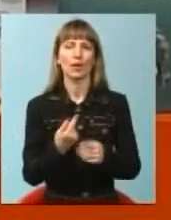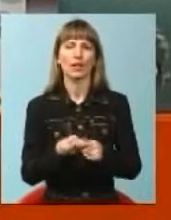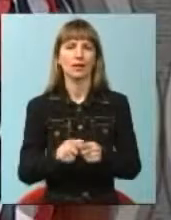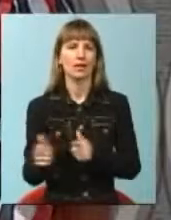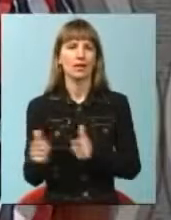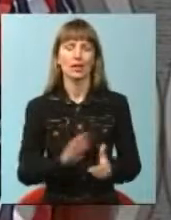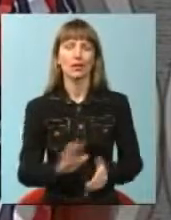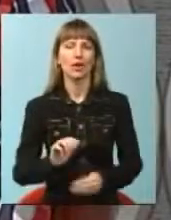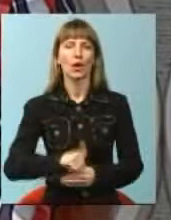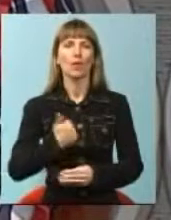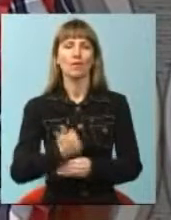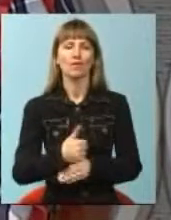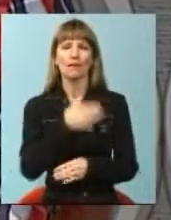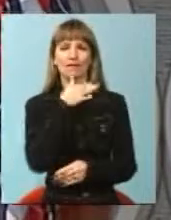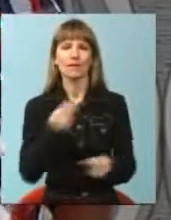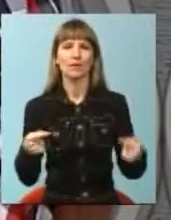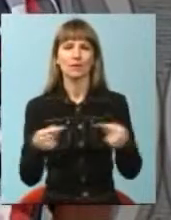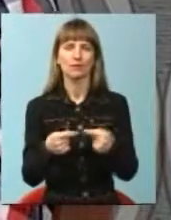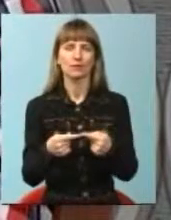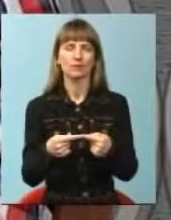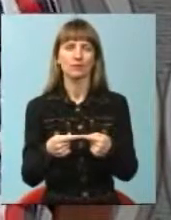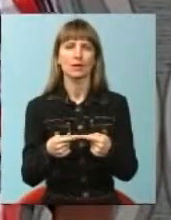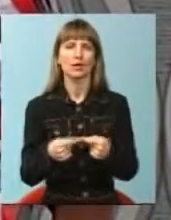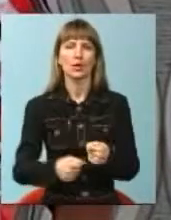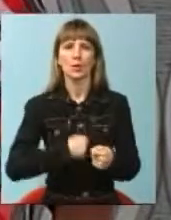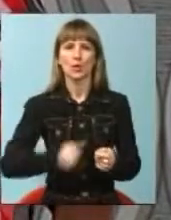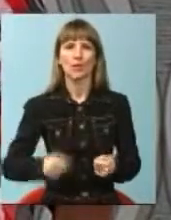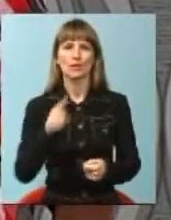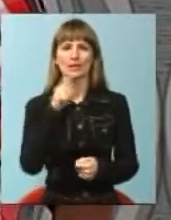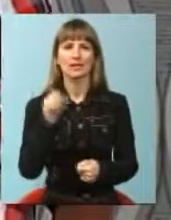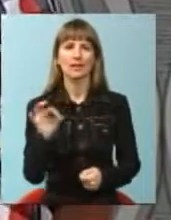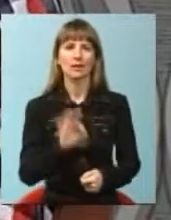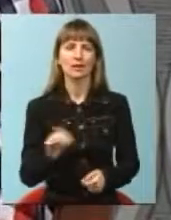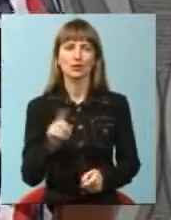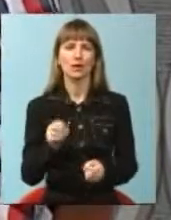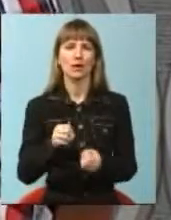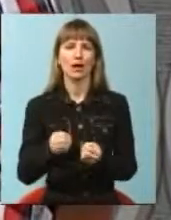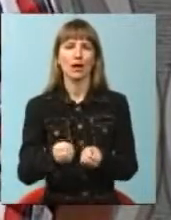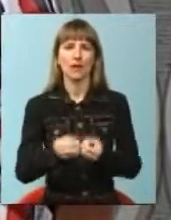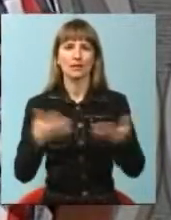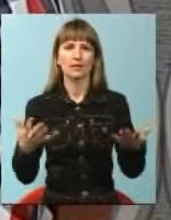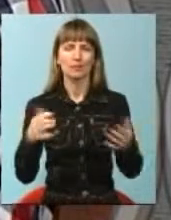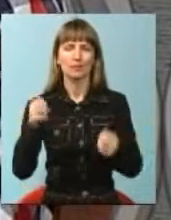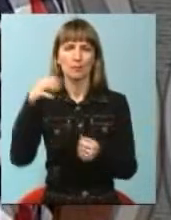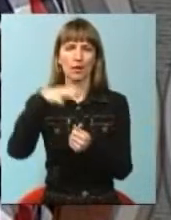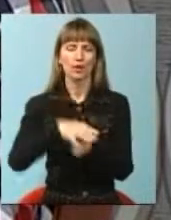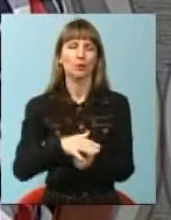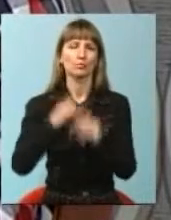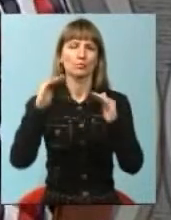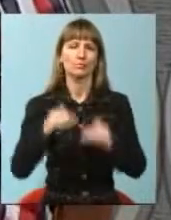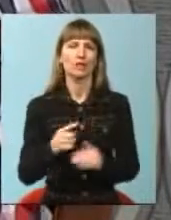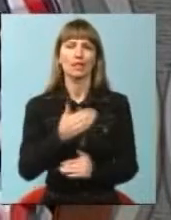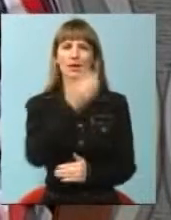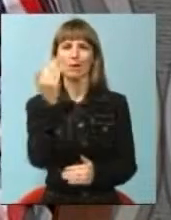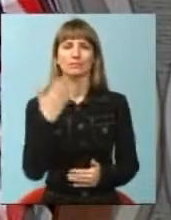готовий. Головне – вчасно сіпнути за кільце, щоб він розкрився, і просто-напросто спускатися з неба і милуватися